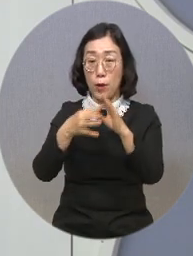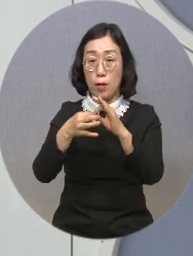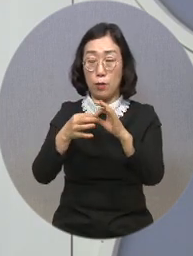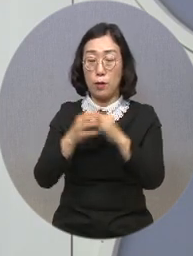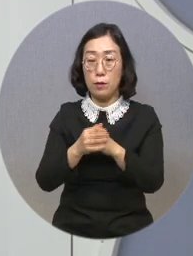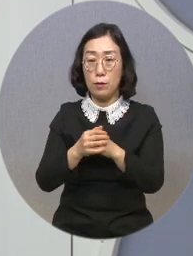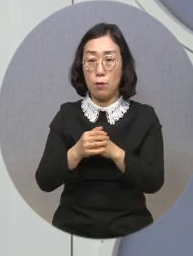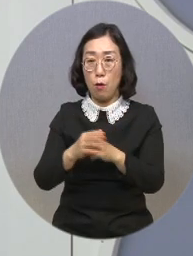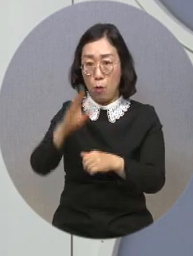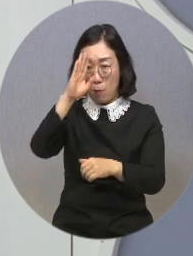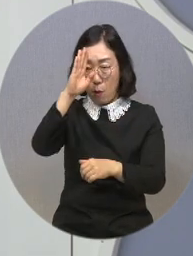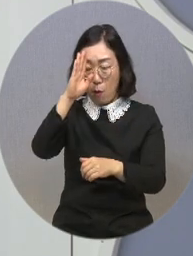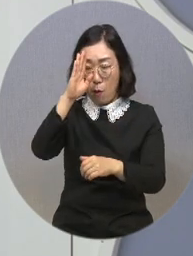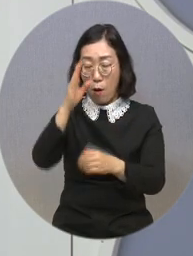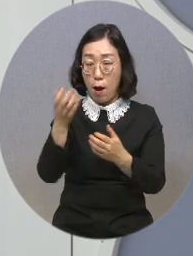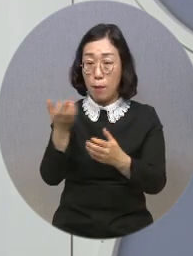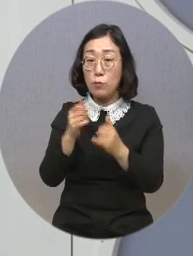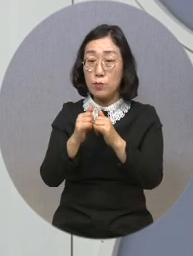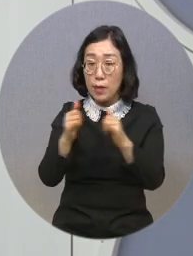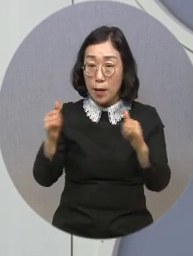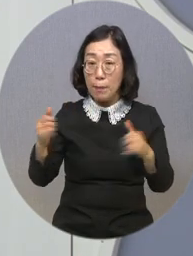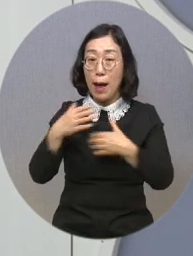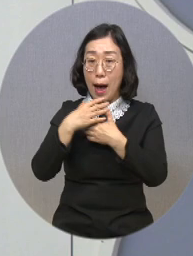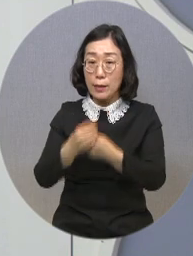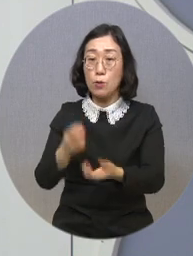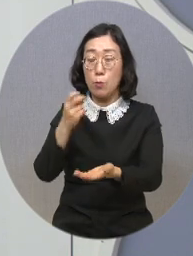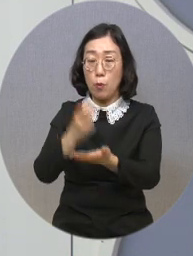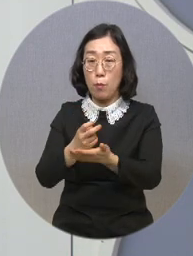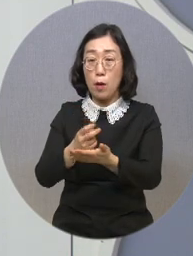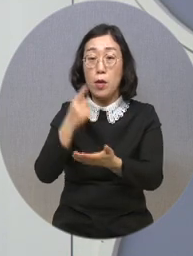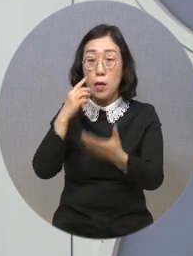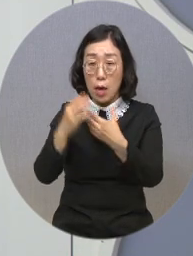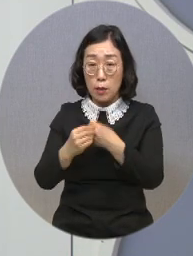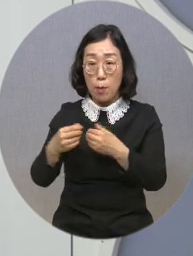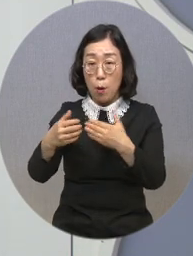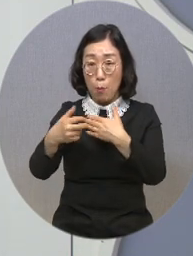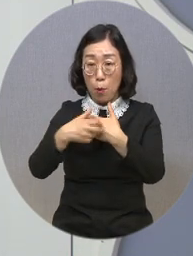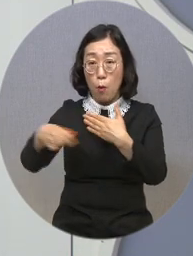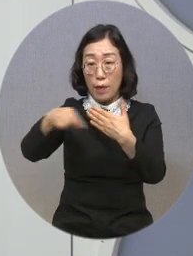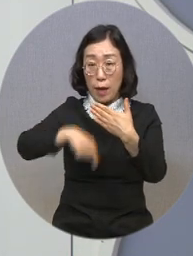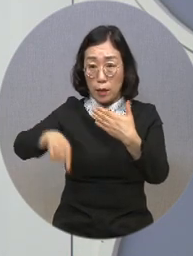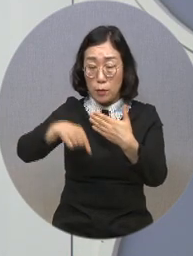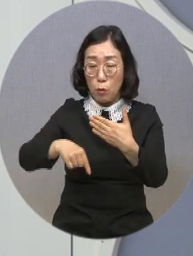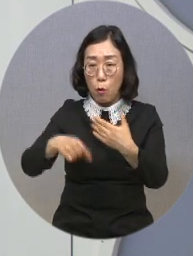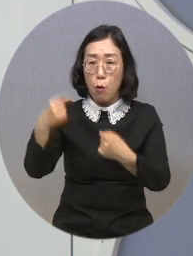있는데 환자 안전법. 그러니까 병원에서 환자들이 의료사고가 나는 경우가